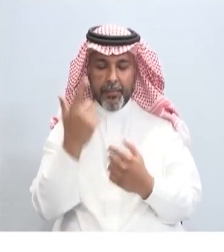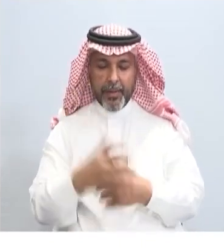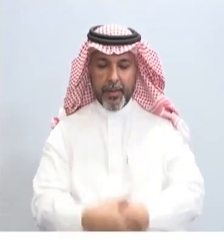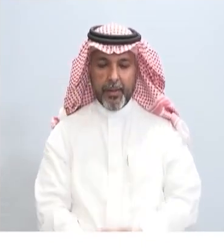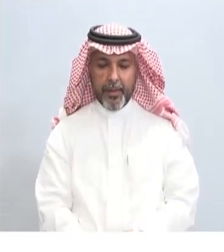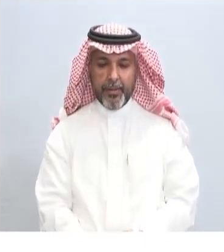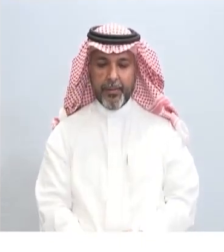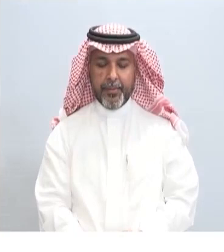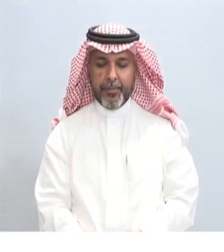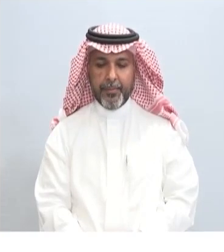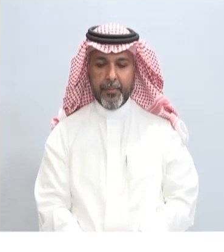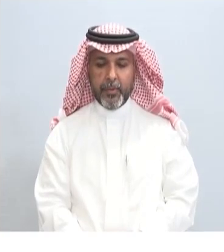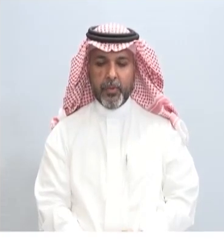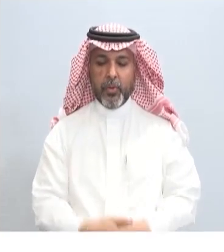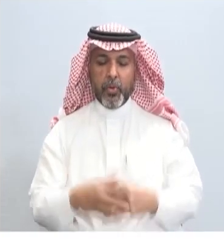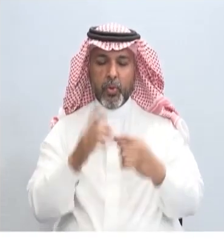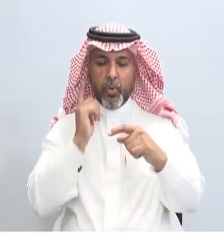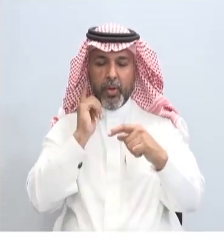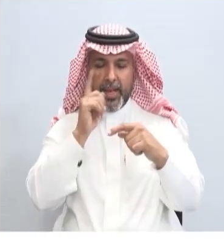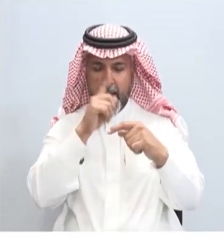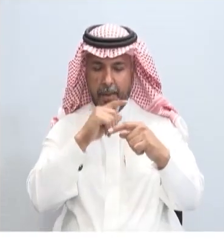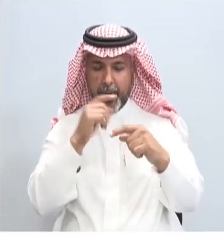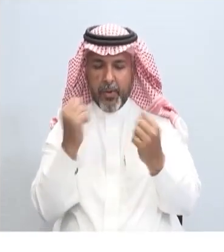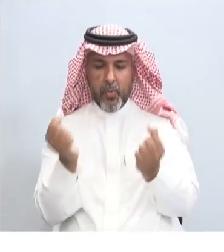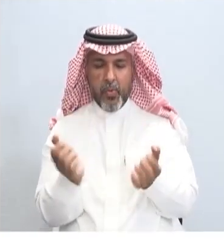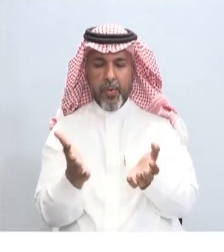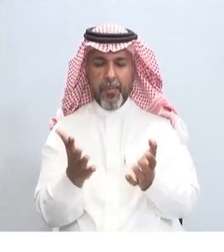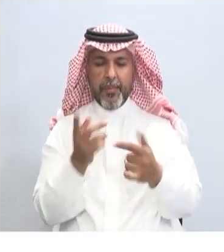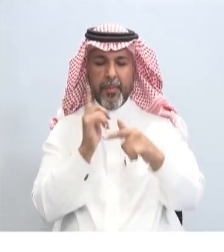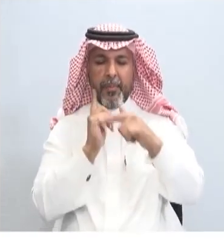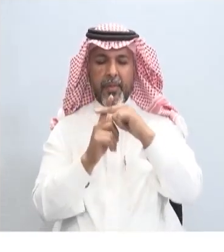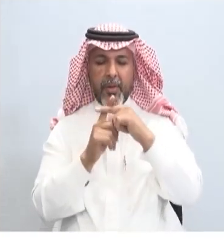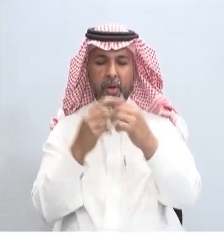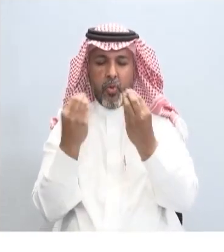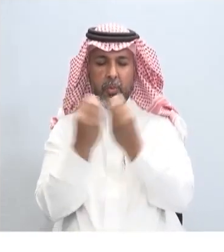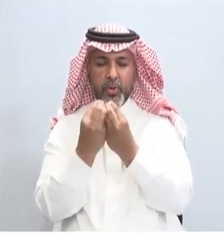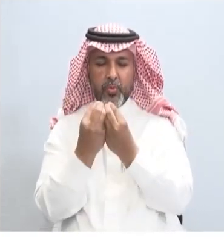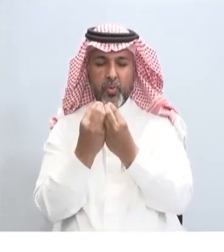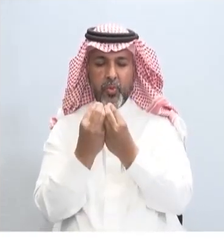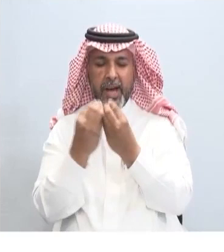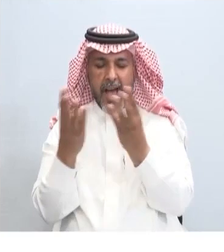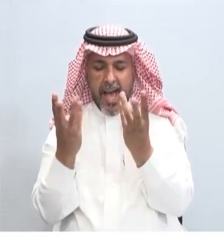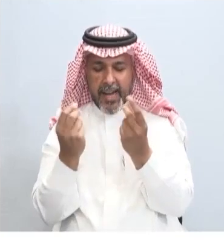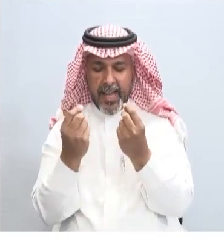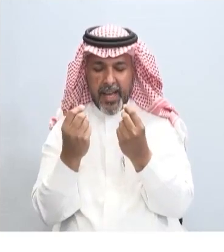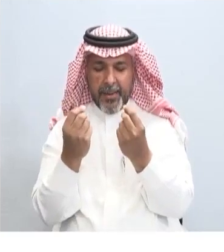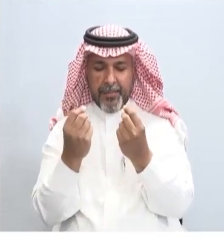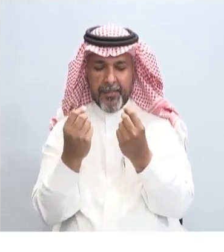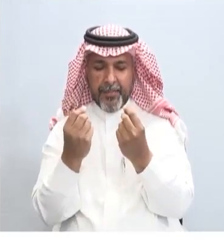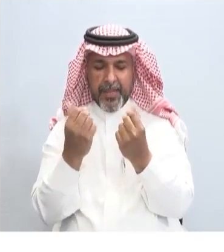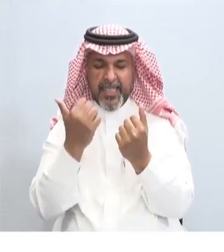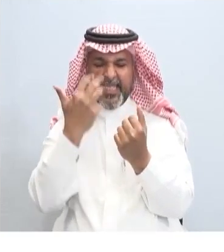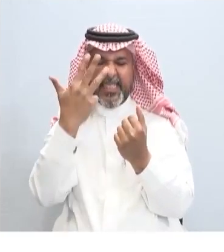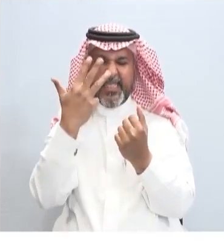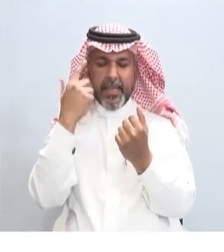ت طبعا احنا نعرف في تجربه ان رمي المكعبين ان الخيارات اللي ممكن تطلع لي هي 36 خيار